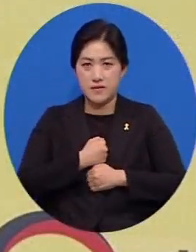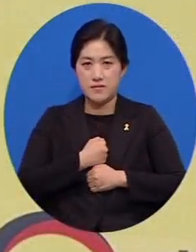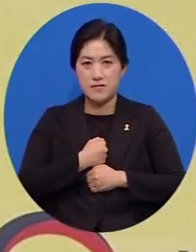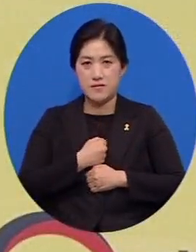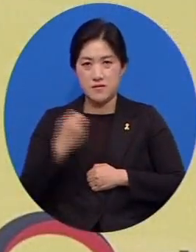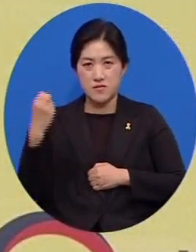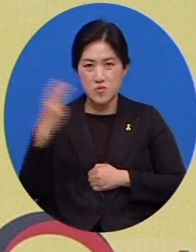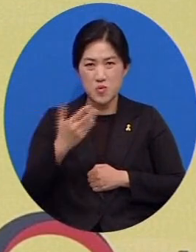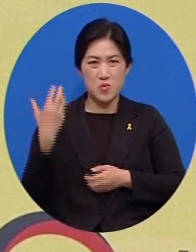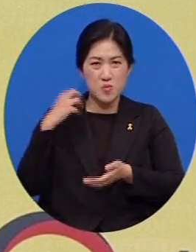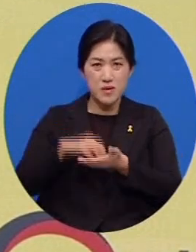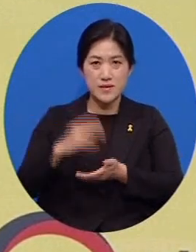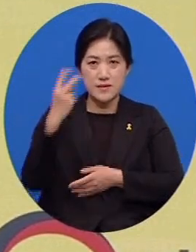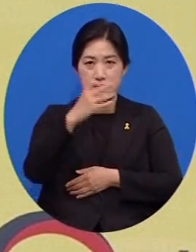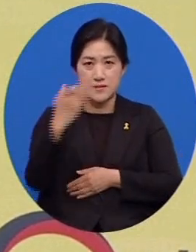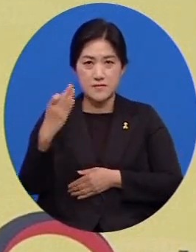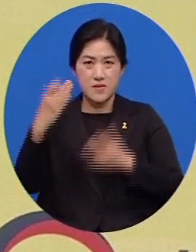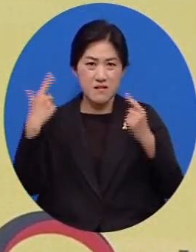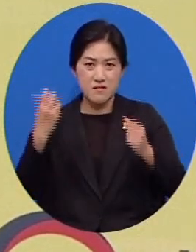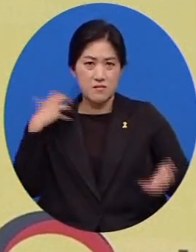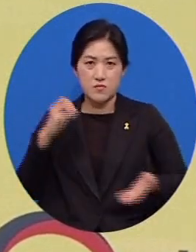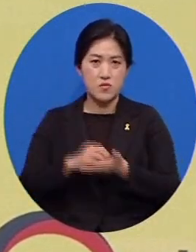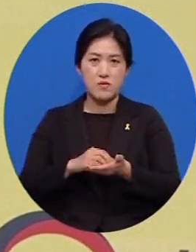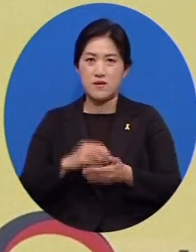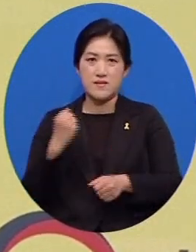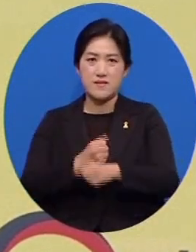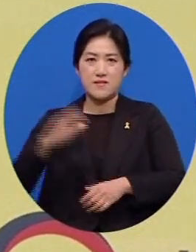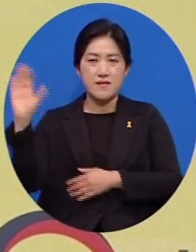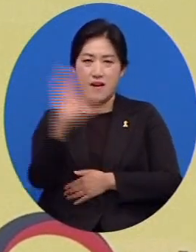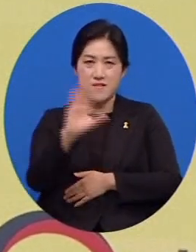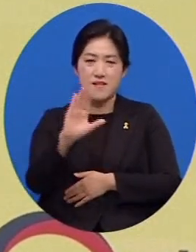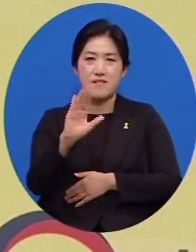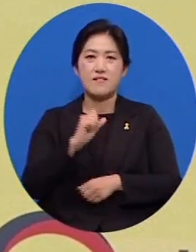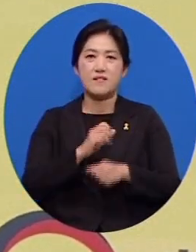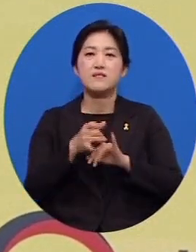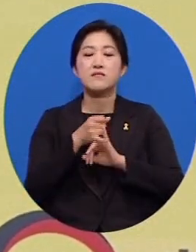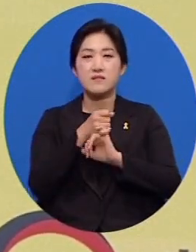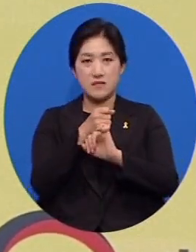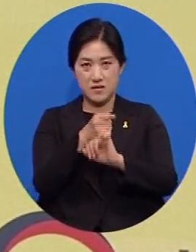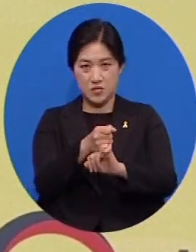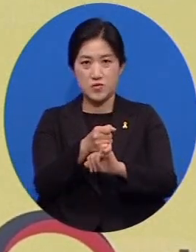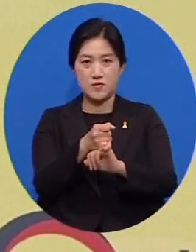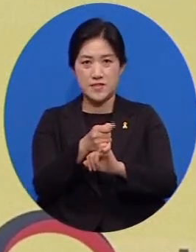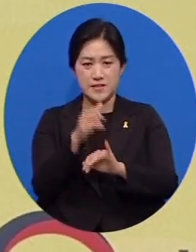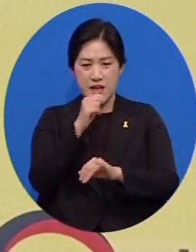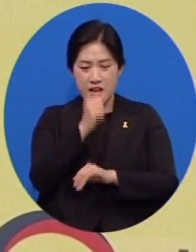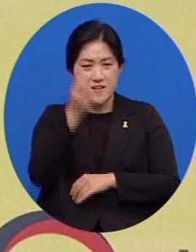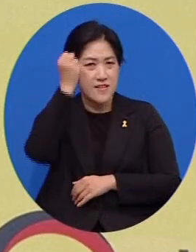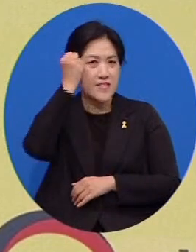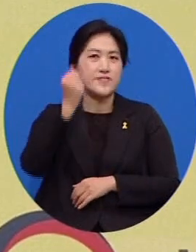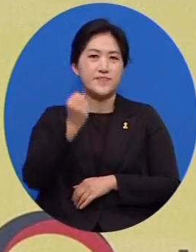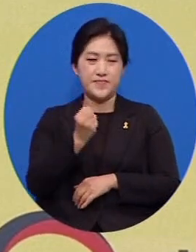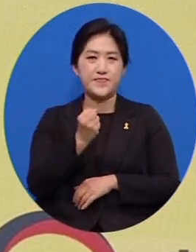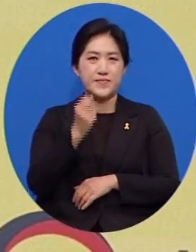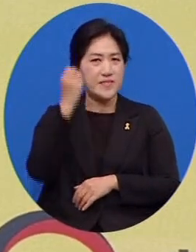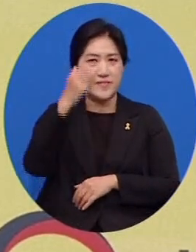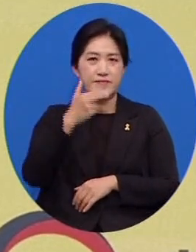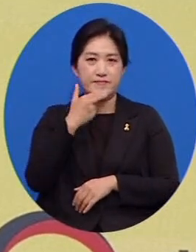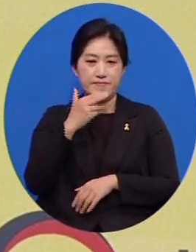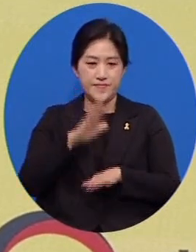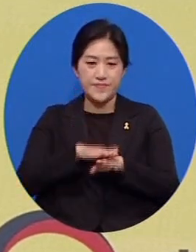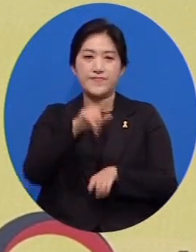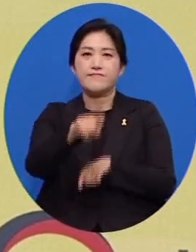다시는 2014년으로 돌아가지 않겠다는 약속 절대 잊지 않고